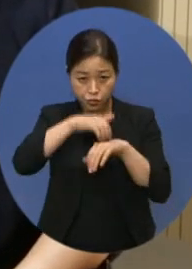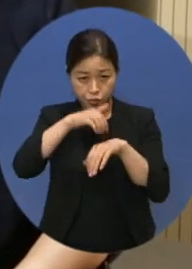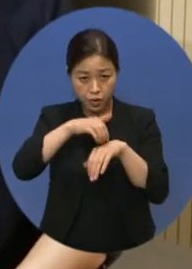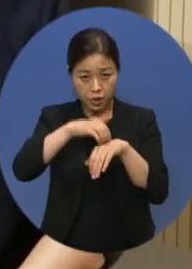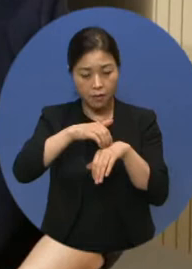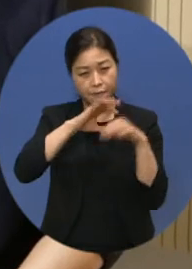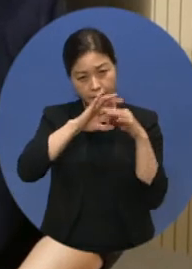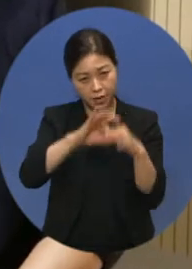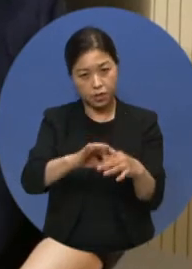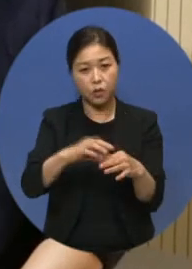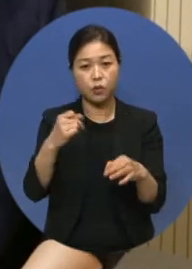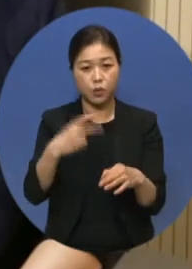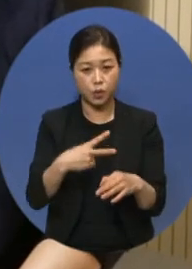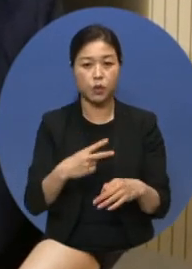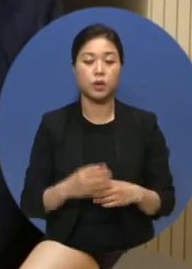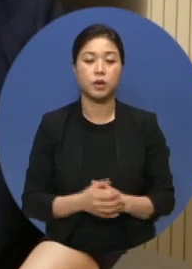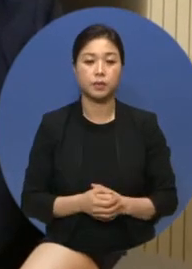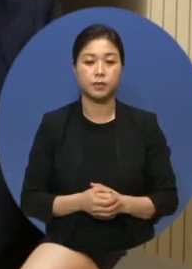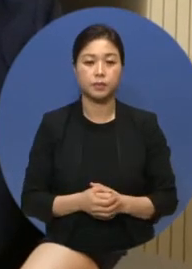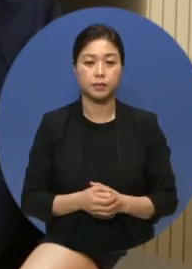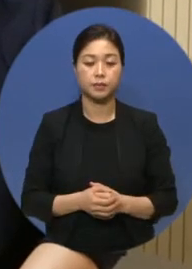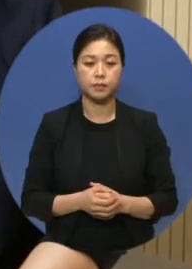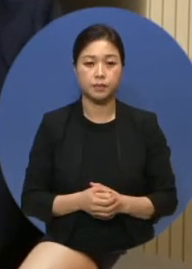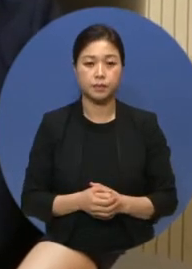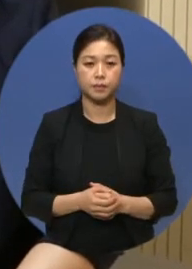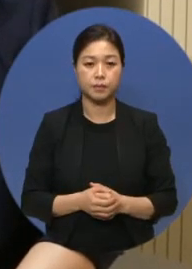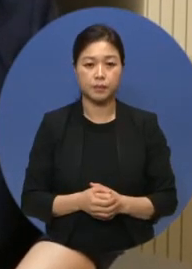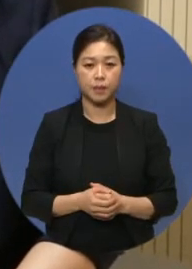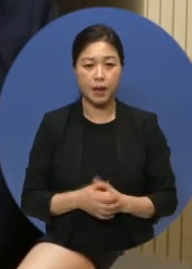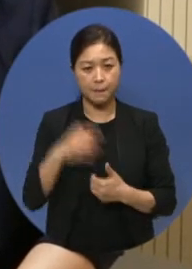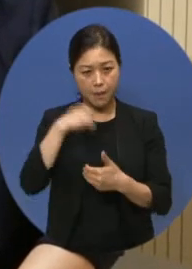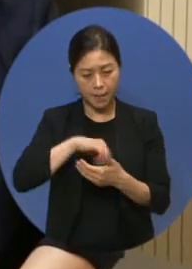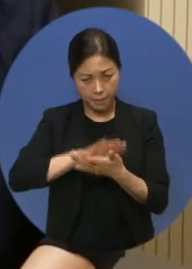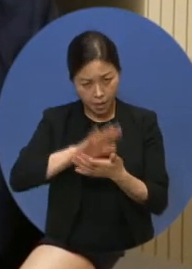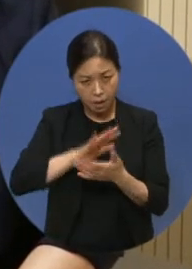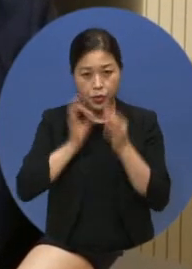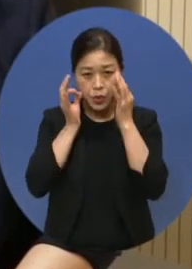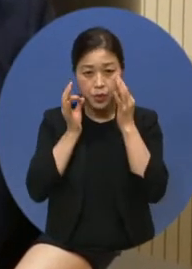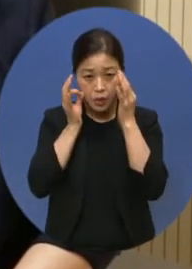훈련과 또 서로 열정적인 노력으로